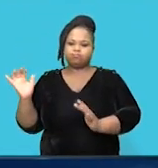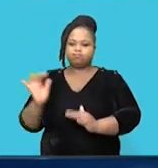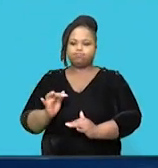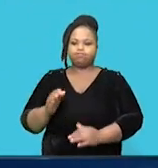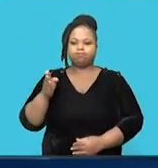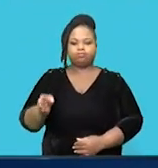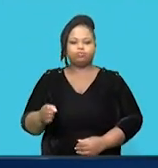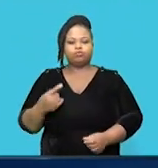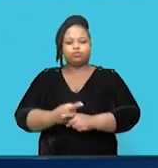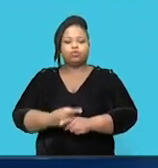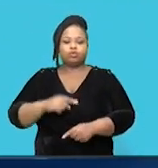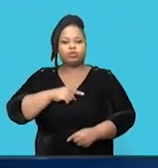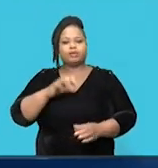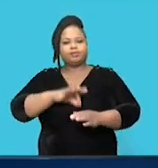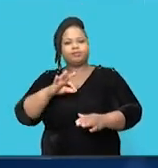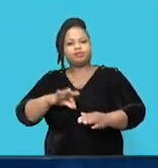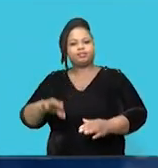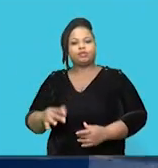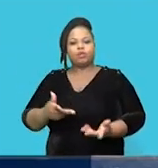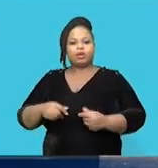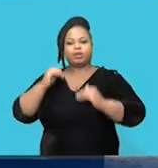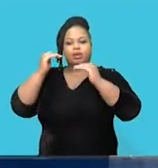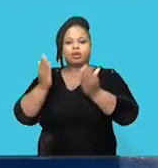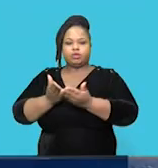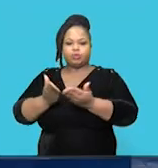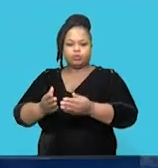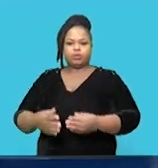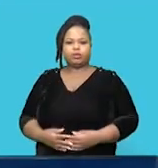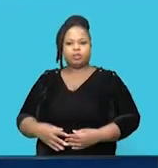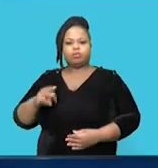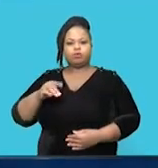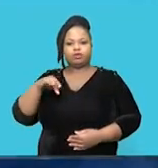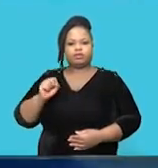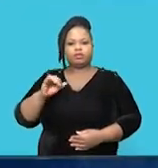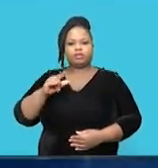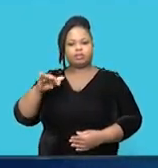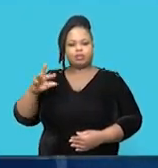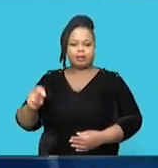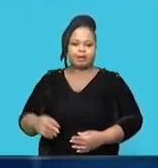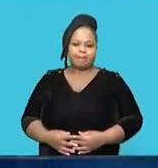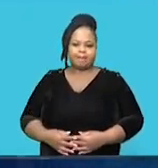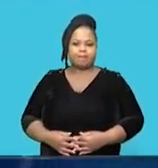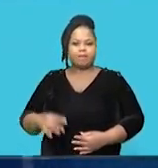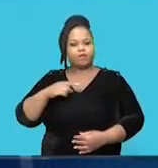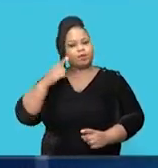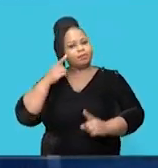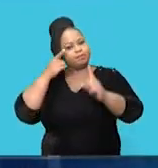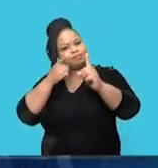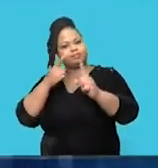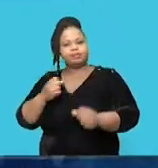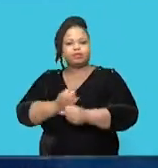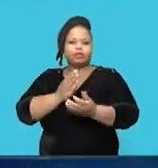kanye kwinkqubo yokutyala kwisikolo samabanga aphakamileyo, iMorris Isaacson, ngenjongo